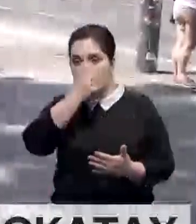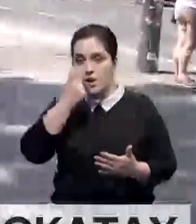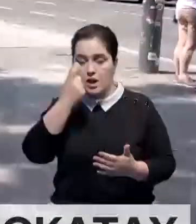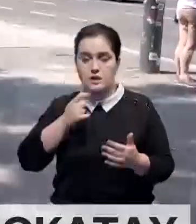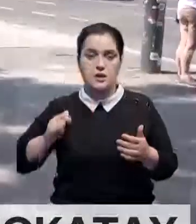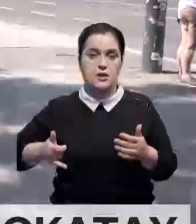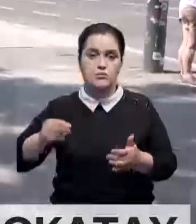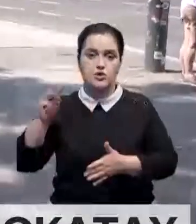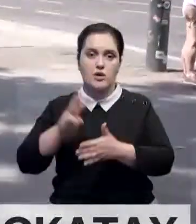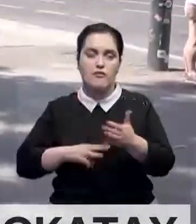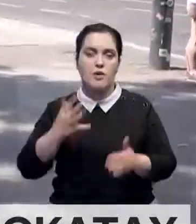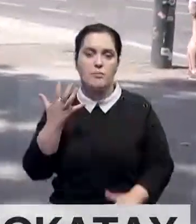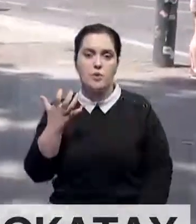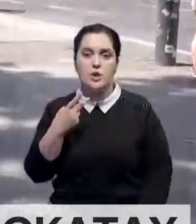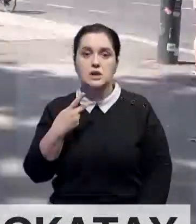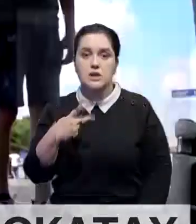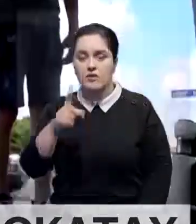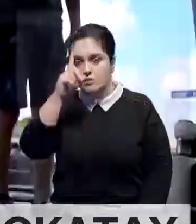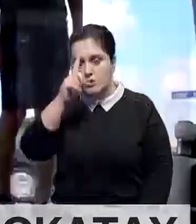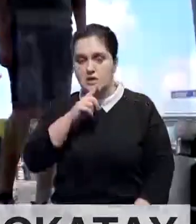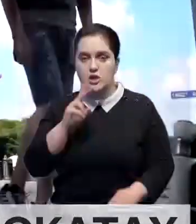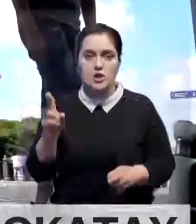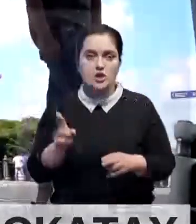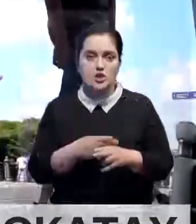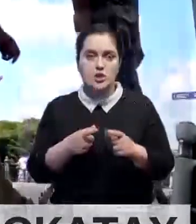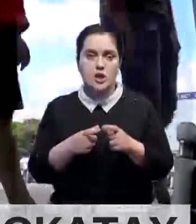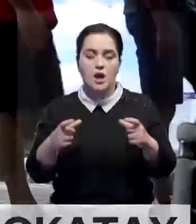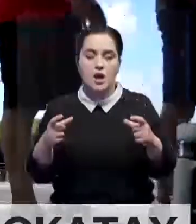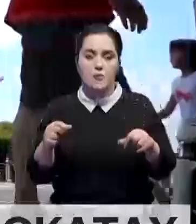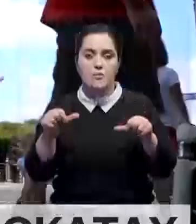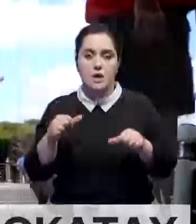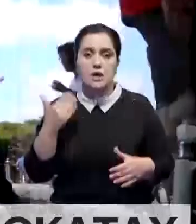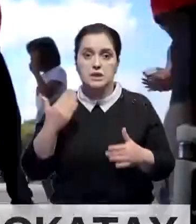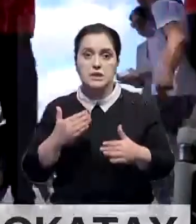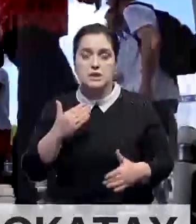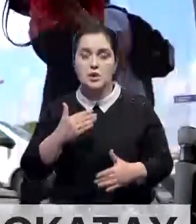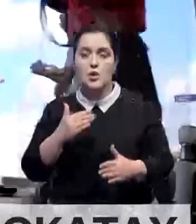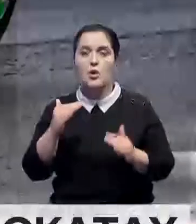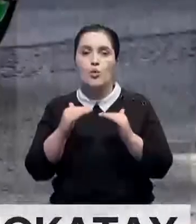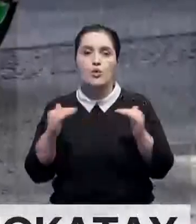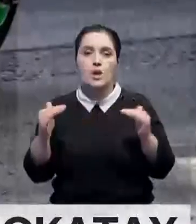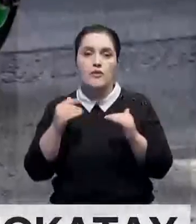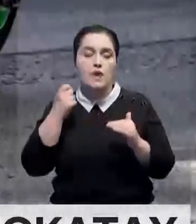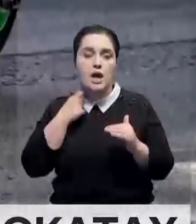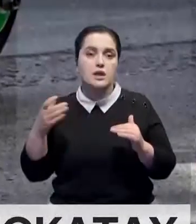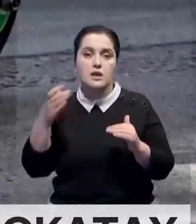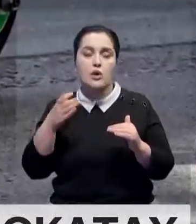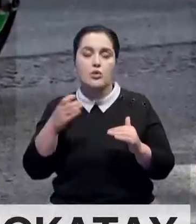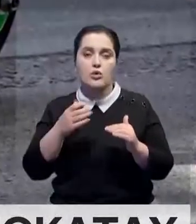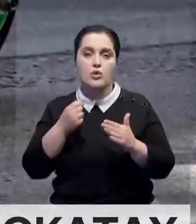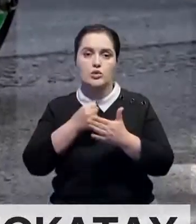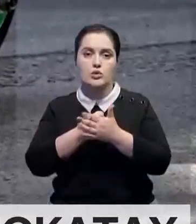состоянии. Штраф 500 евро. И на месяц лишения прав грозит, если уровень алкоголя в крови до